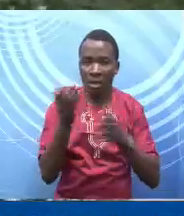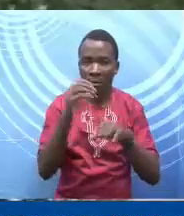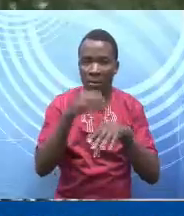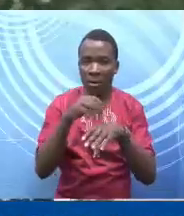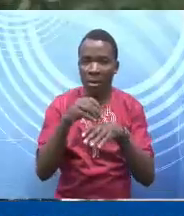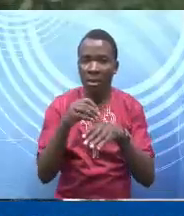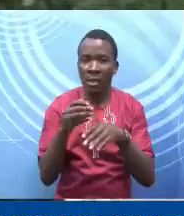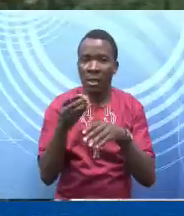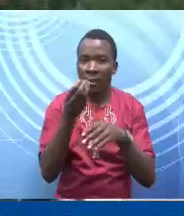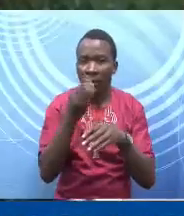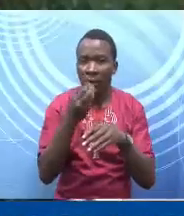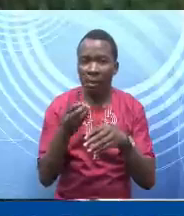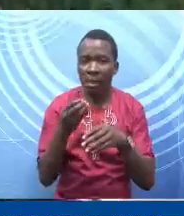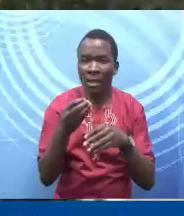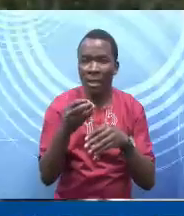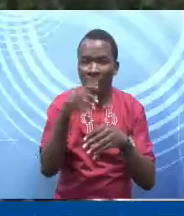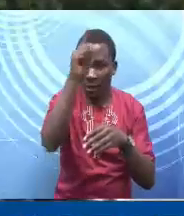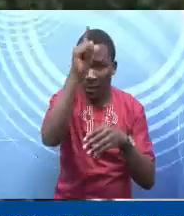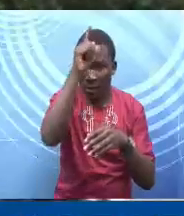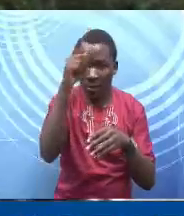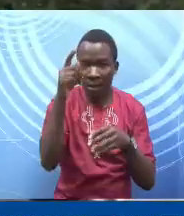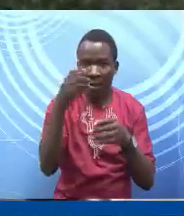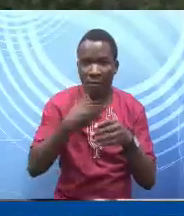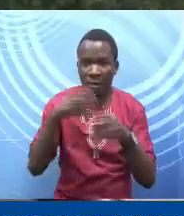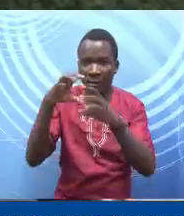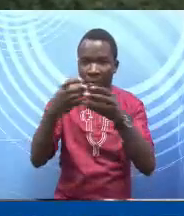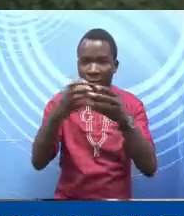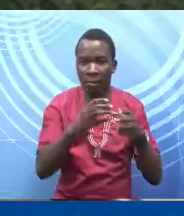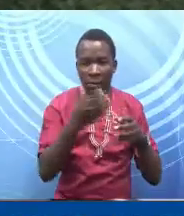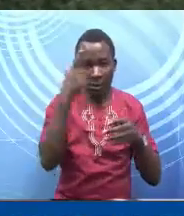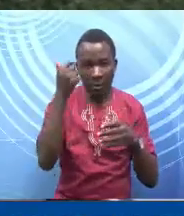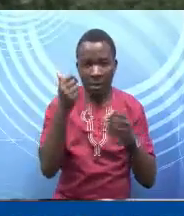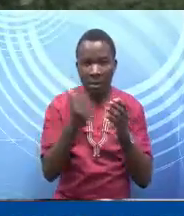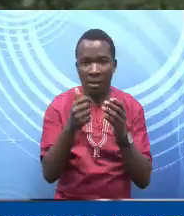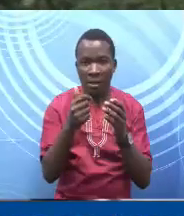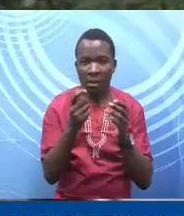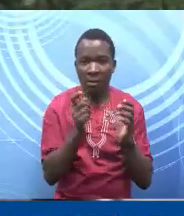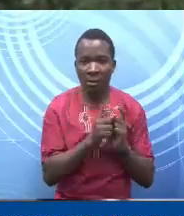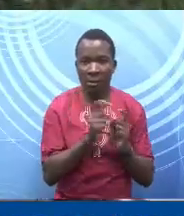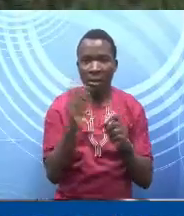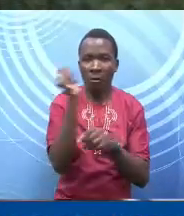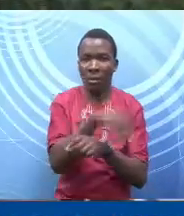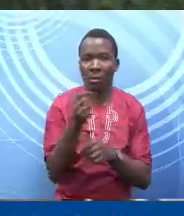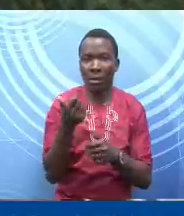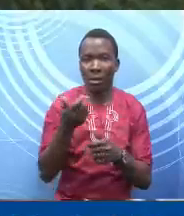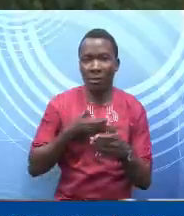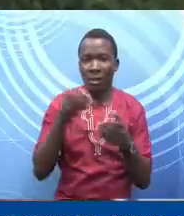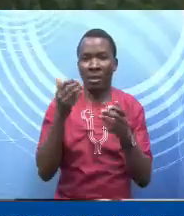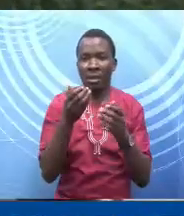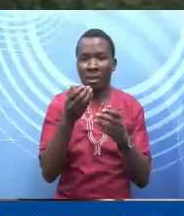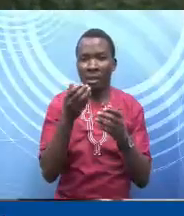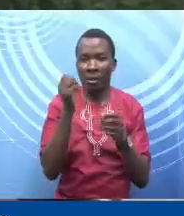abo tugiye dufite mu masibo tuzi bababaye kurusha abandi. Bari bafite imirimo yo gukora ikaba yarahagaze ariko kandi ntacyo kurya